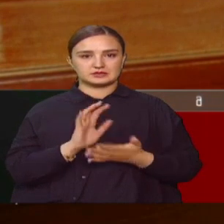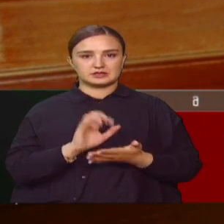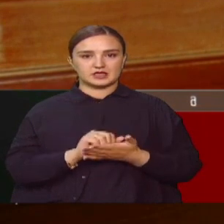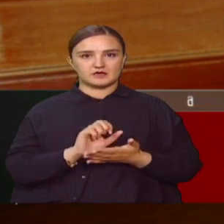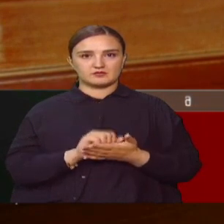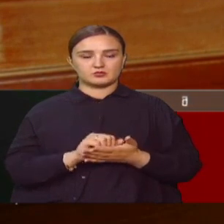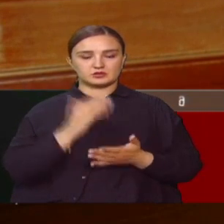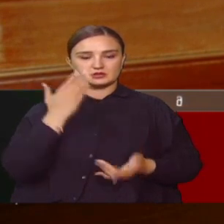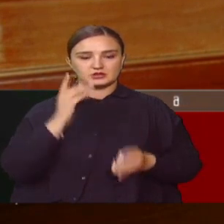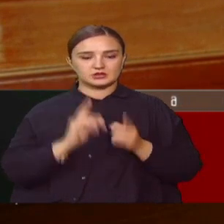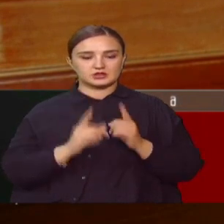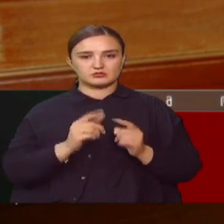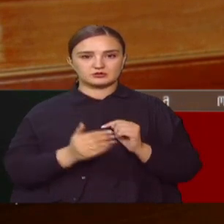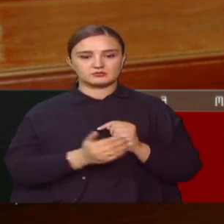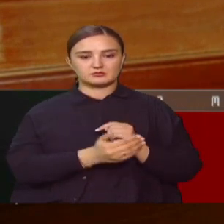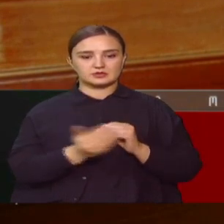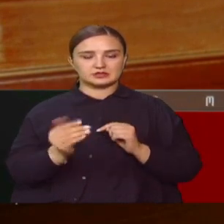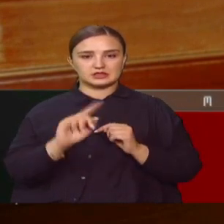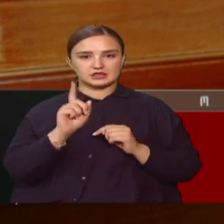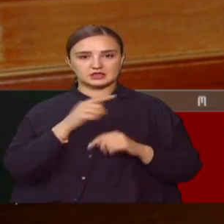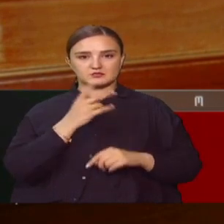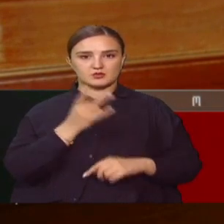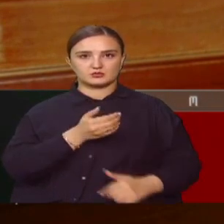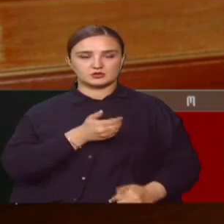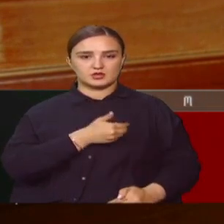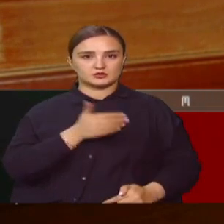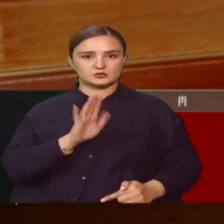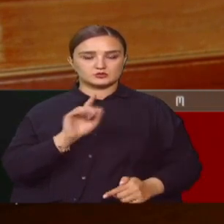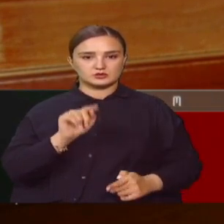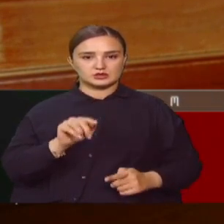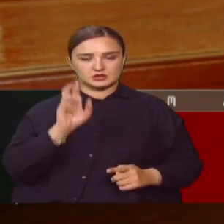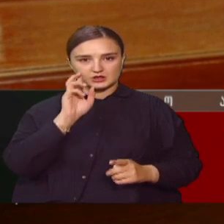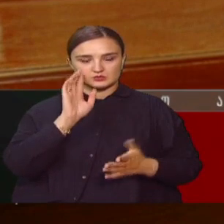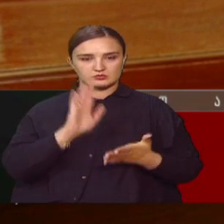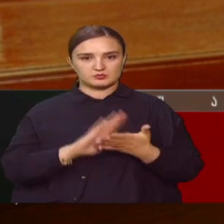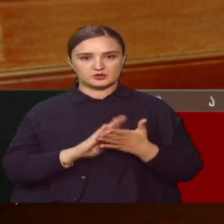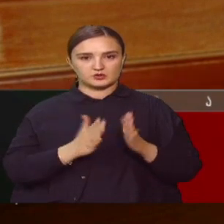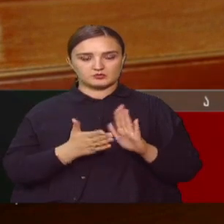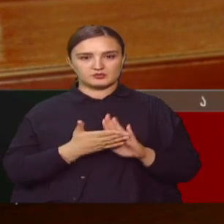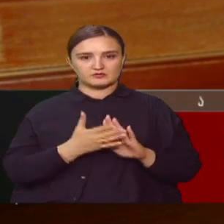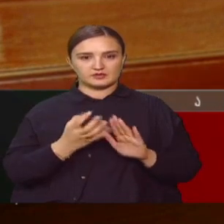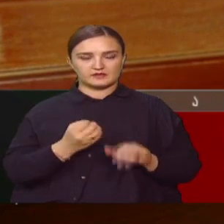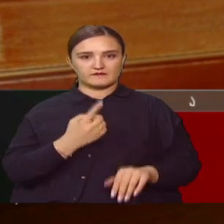და რეალურად მათ რა თქმა უნდა არ სურთრო ამ ხელისუფლების პირობებში